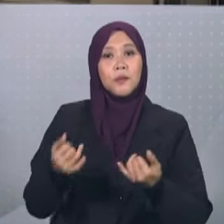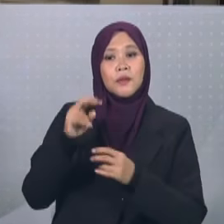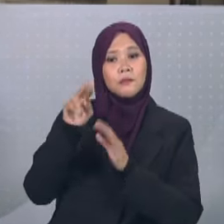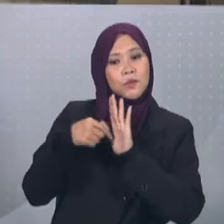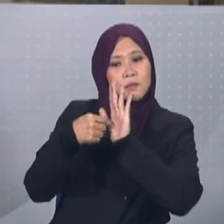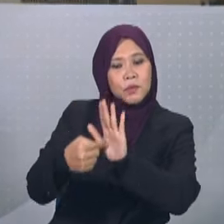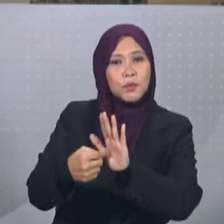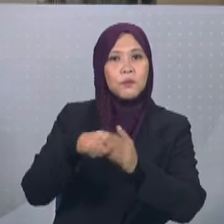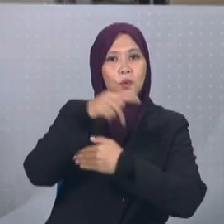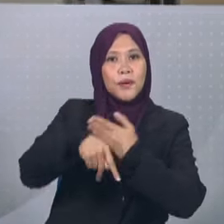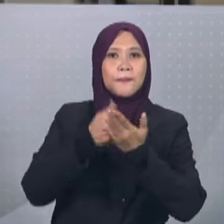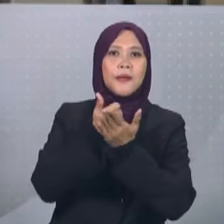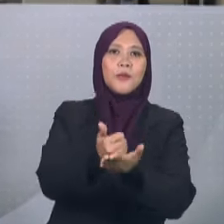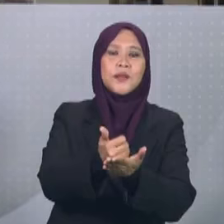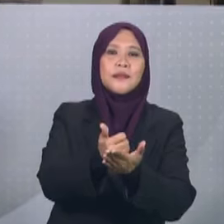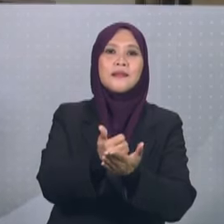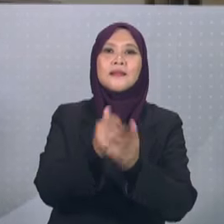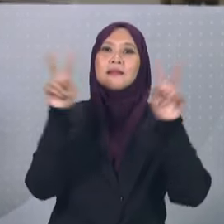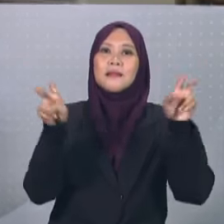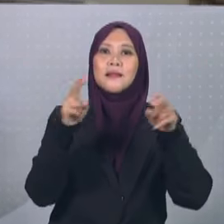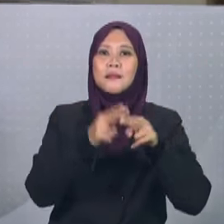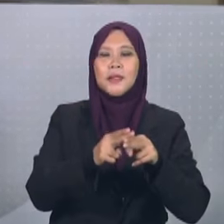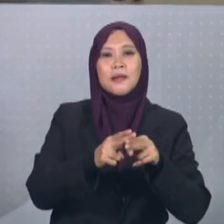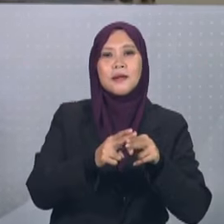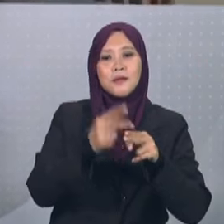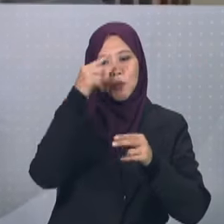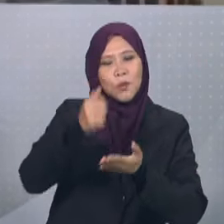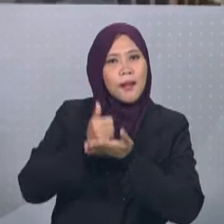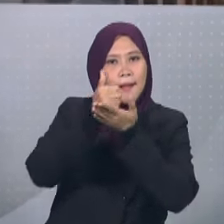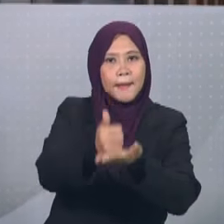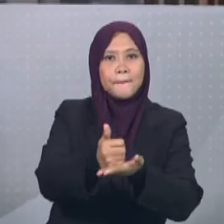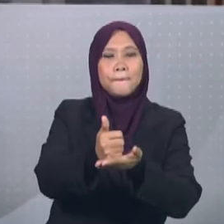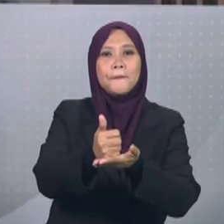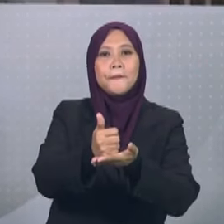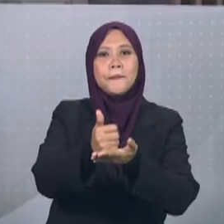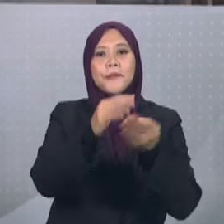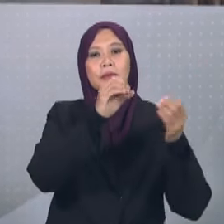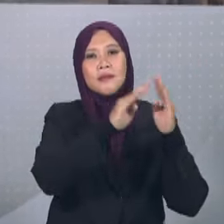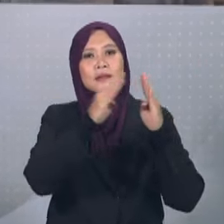menunjukkan program bantuan dikenali sebagai Solidarity Fund of the City.